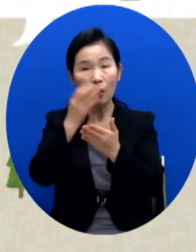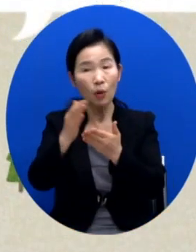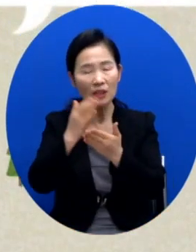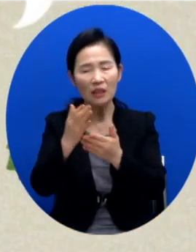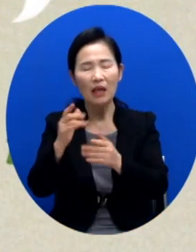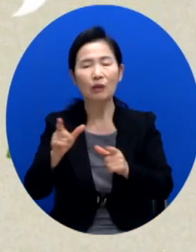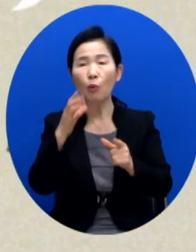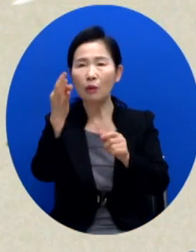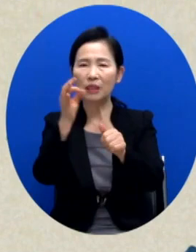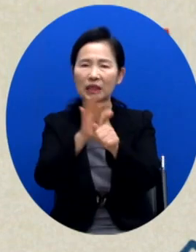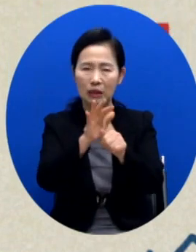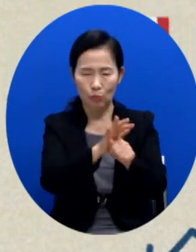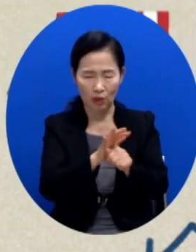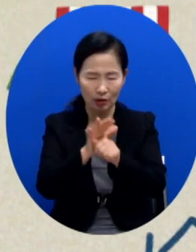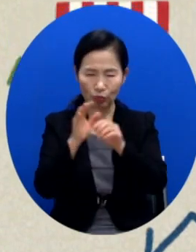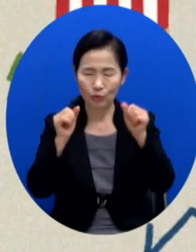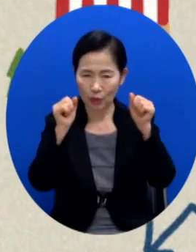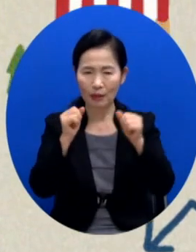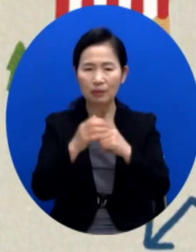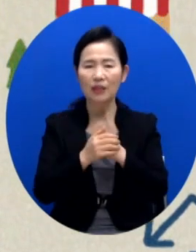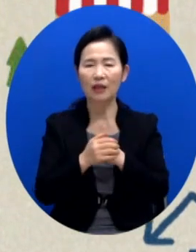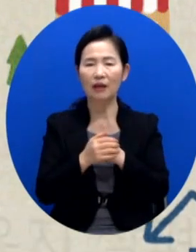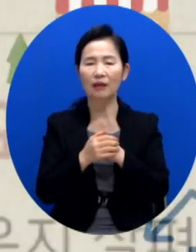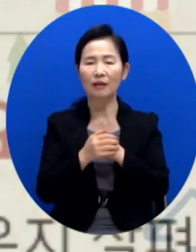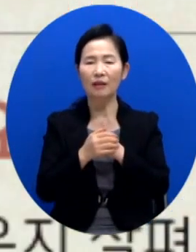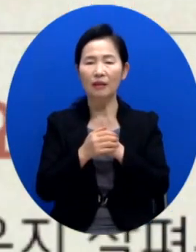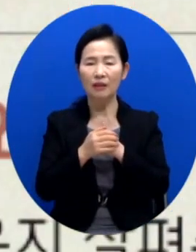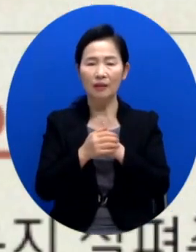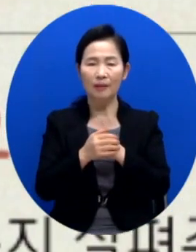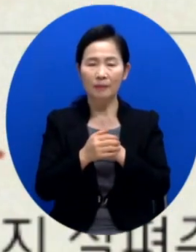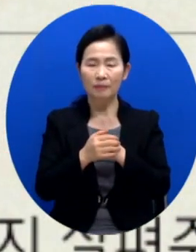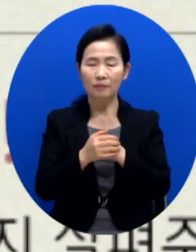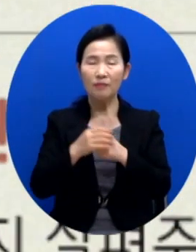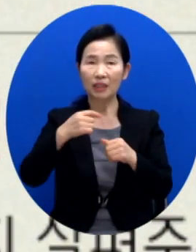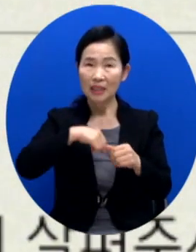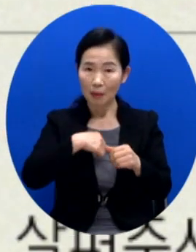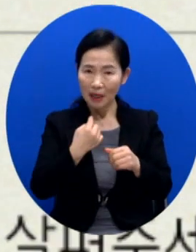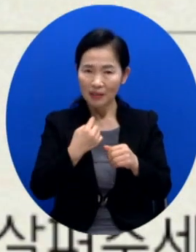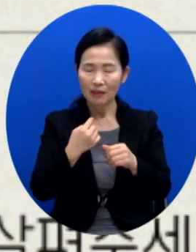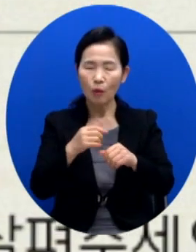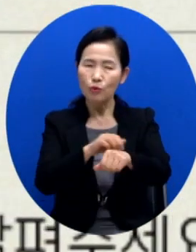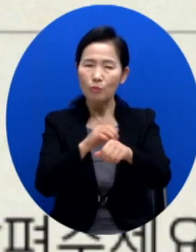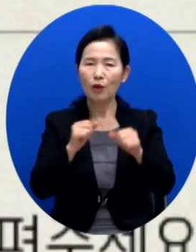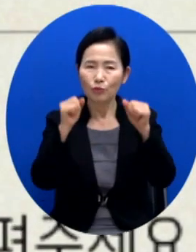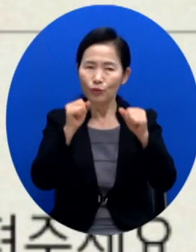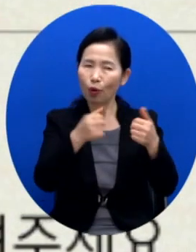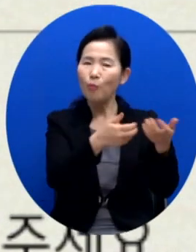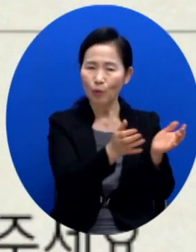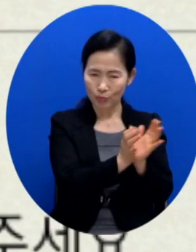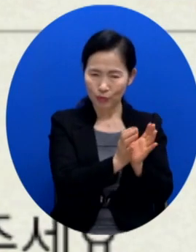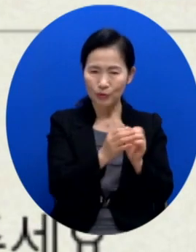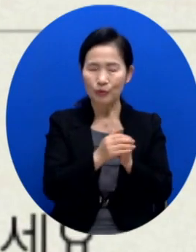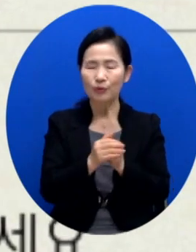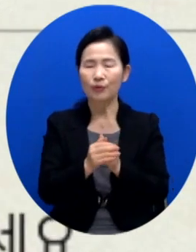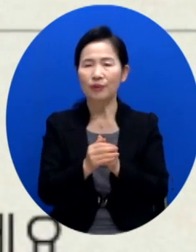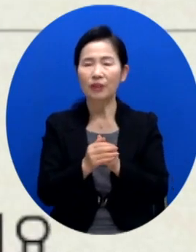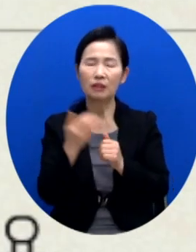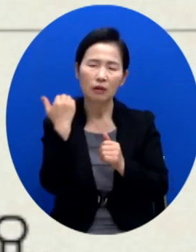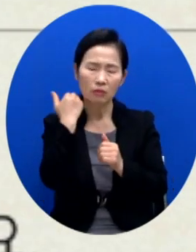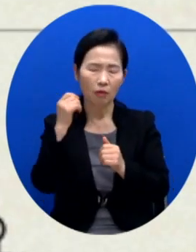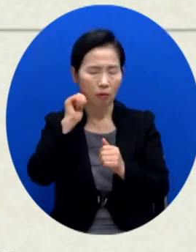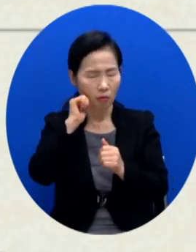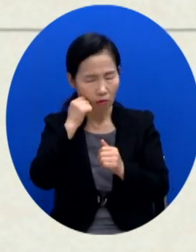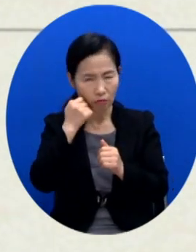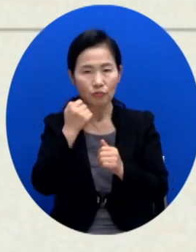담겼습니다. 자발적 불편운동본부 신동식 본부장은 코로나19 등으로 야기된 전세난을 보면서